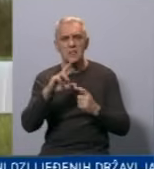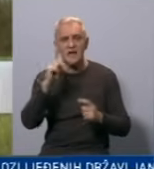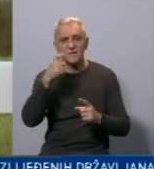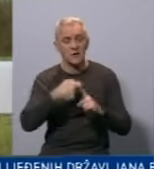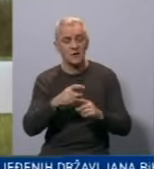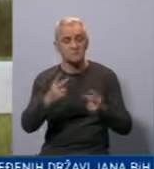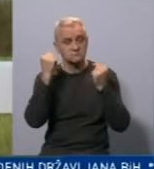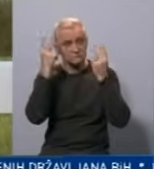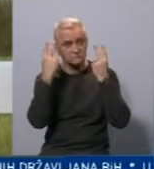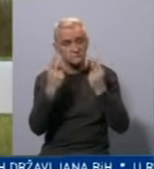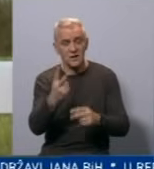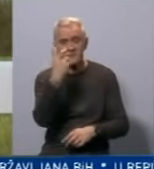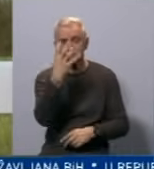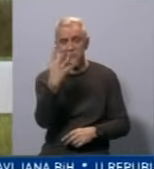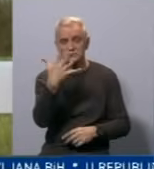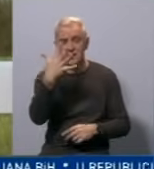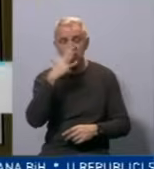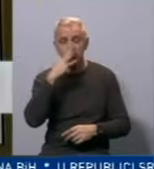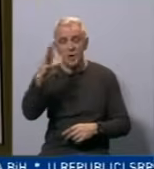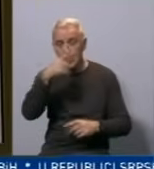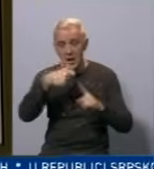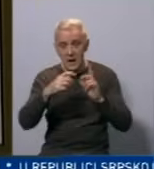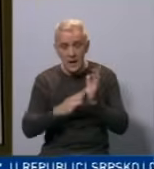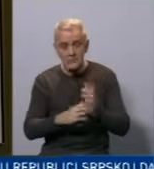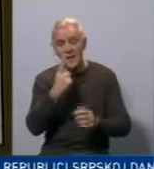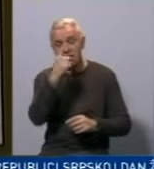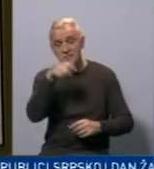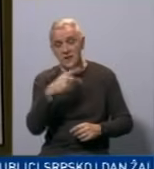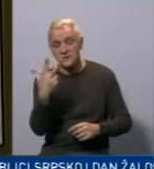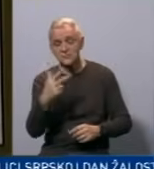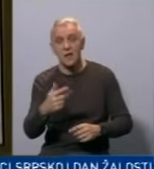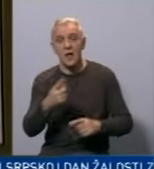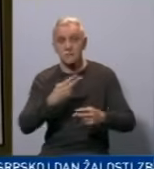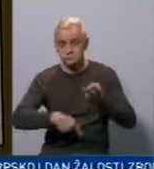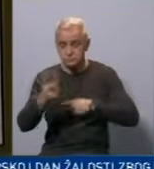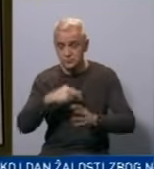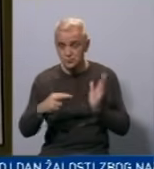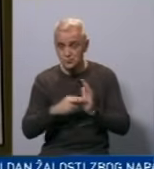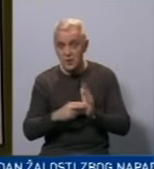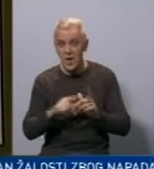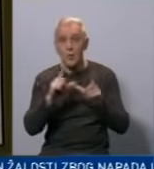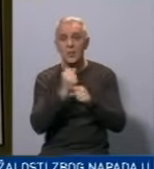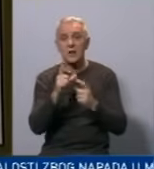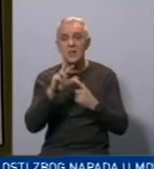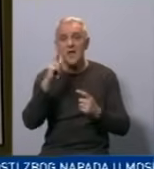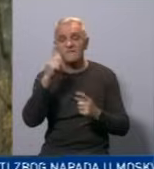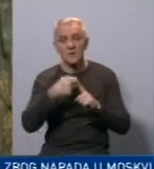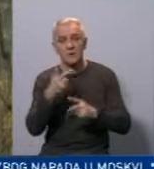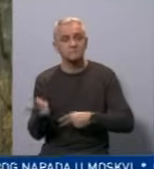ukupno 245 miliona maraka, plus 1/3 proizvedene električne energije iz Ugljevika ide